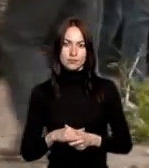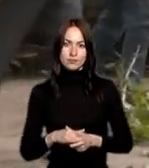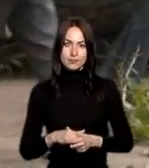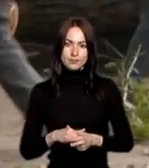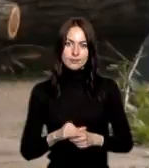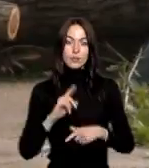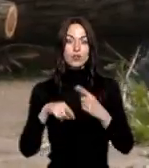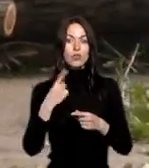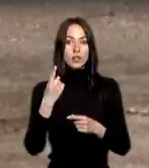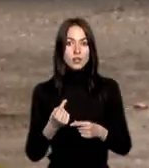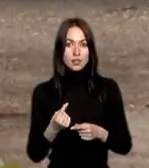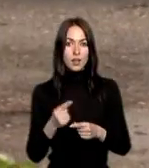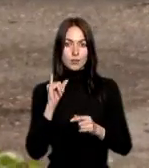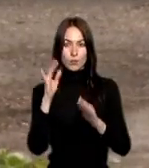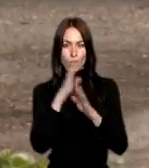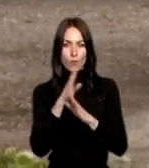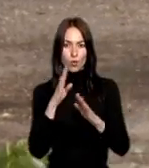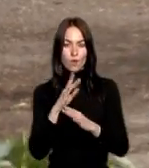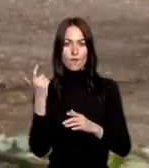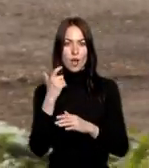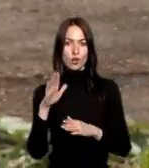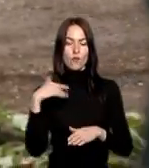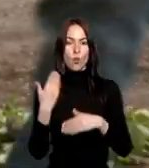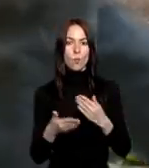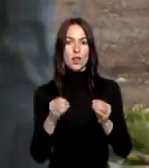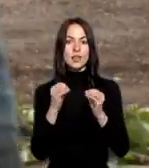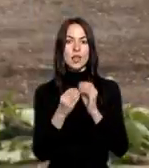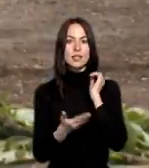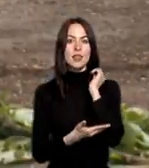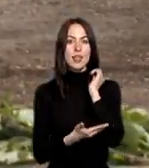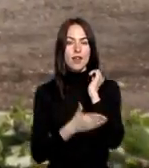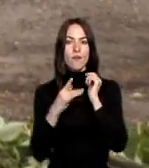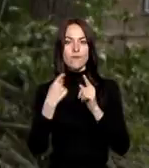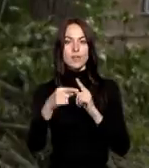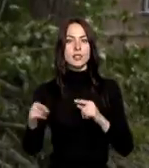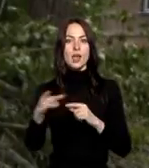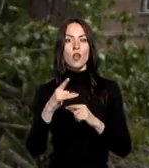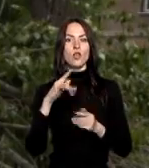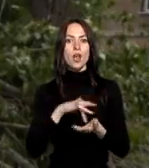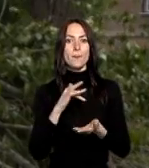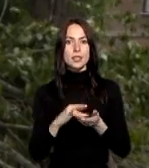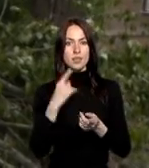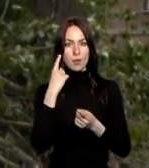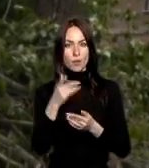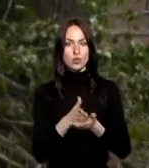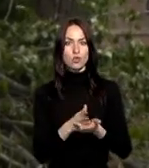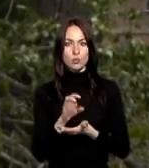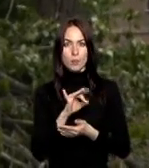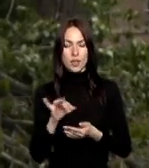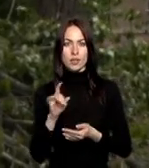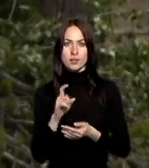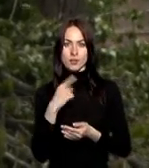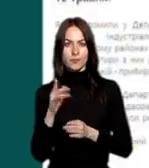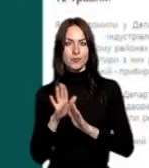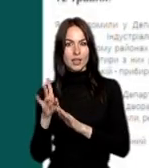За день через негоду у Харкові впало 10 дерев у різних районах міста, повідомили у прес-службі мерії з посиланням на департамент комунального